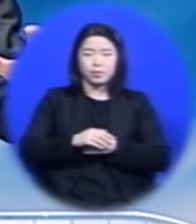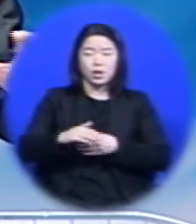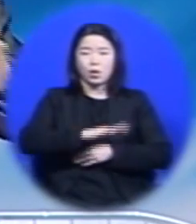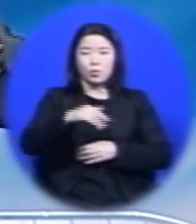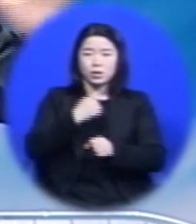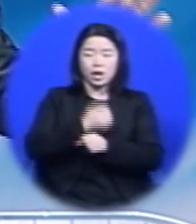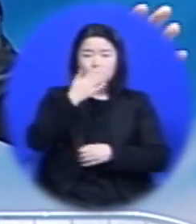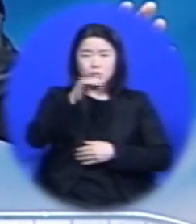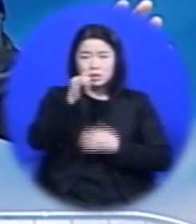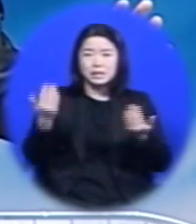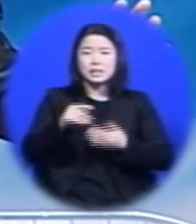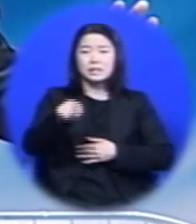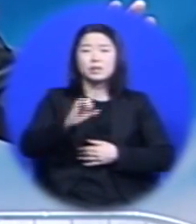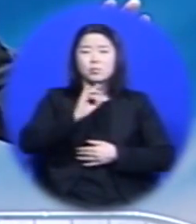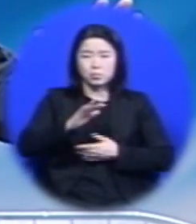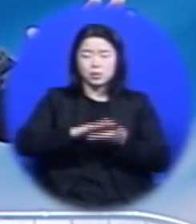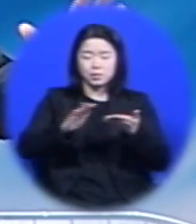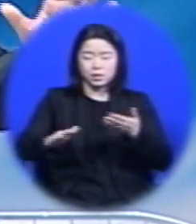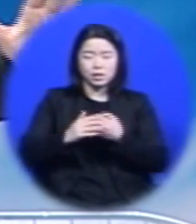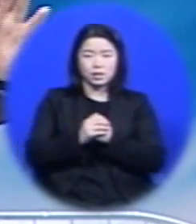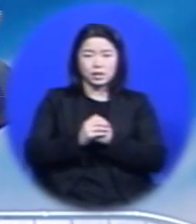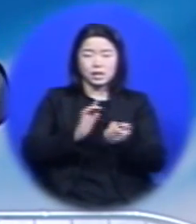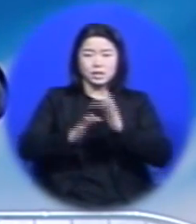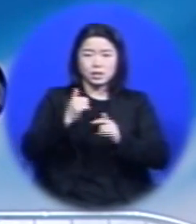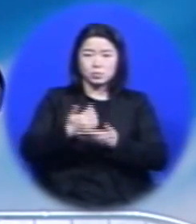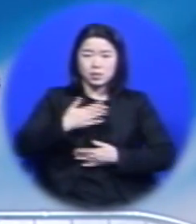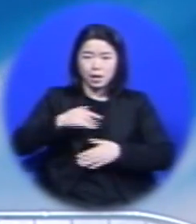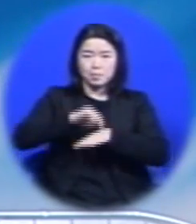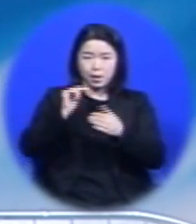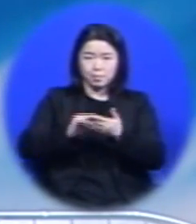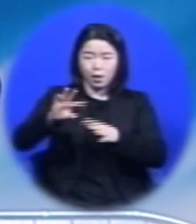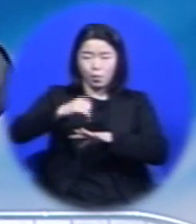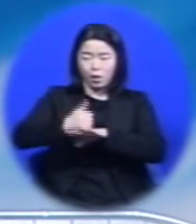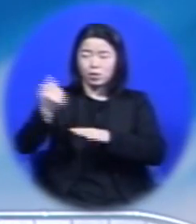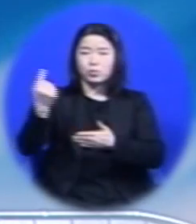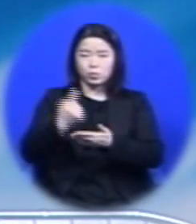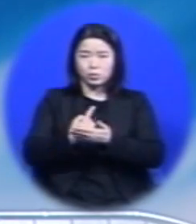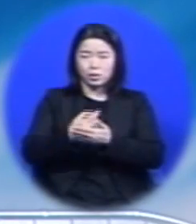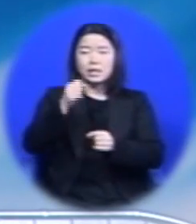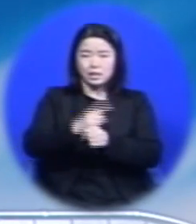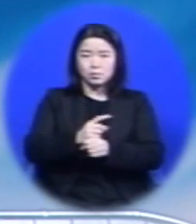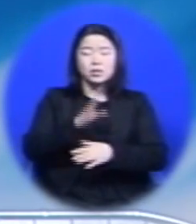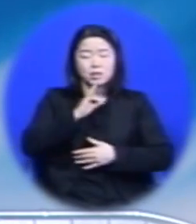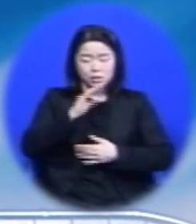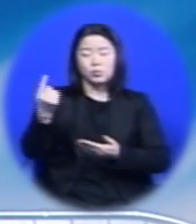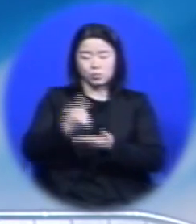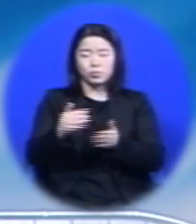우리가 할 수 있는 일은 그거밖에 없어요 예수님은 내 마음에 왕으로 오시거든요 이미 사실